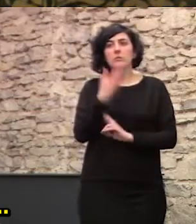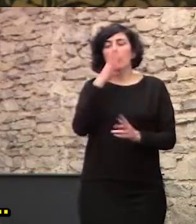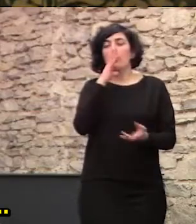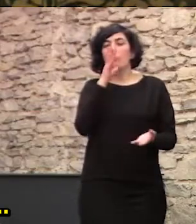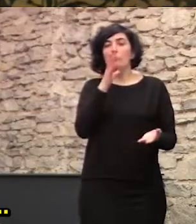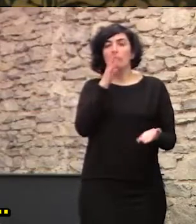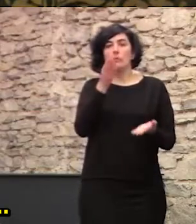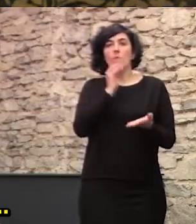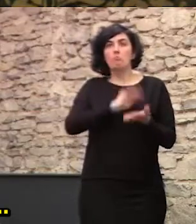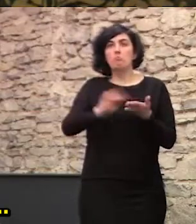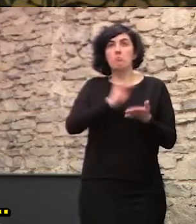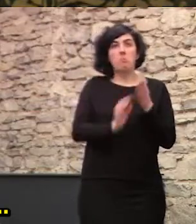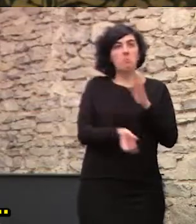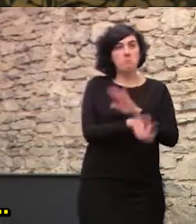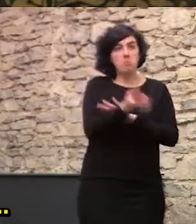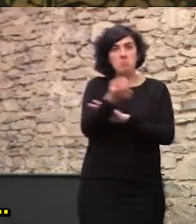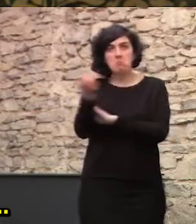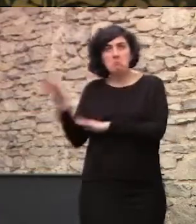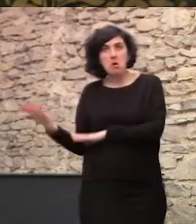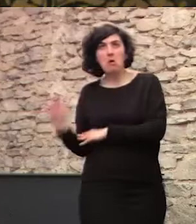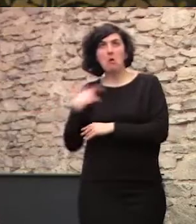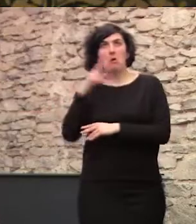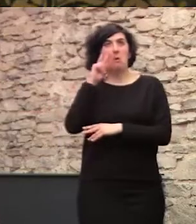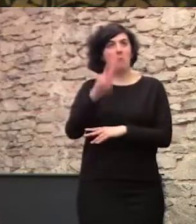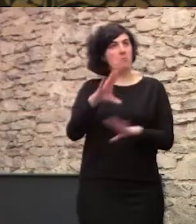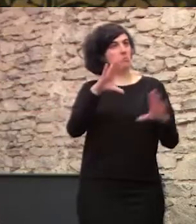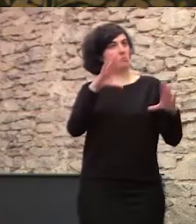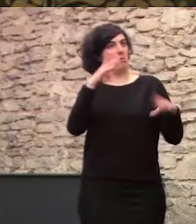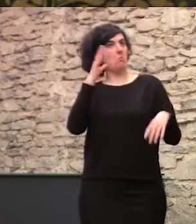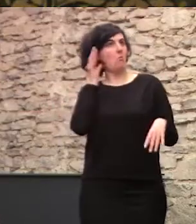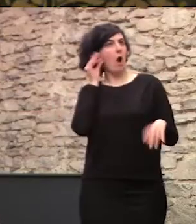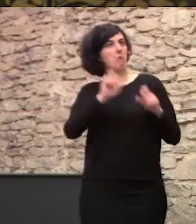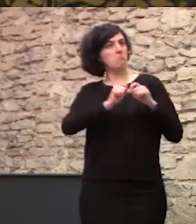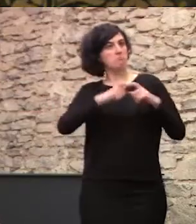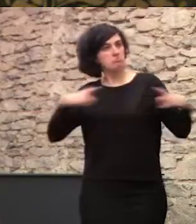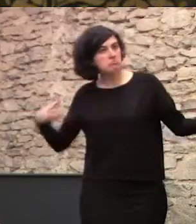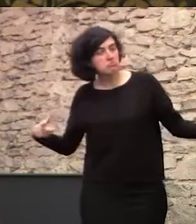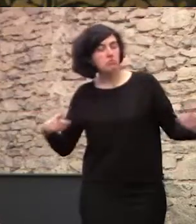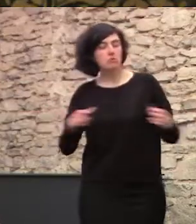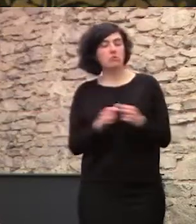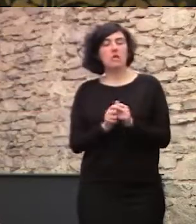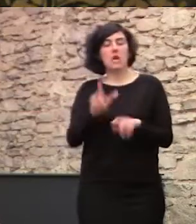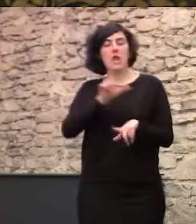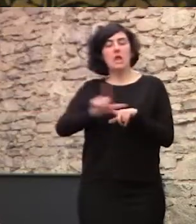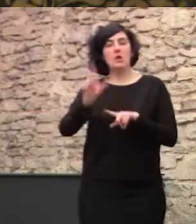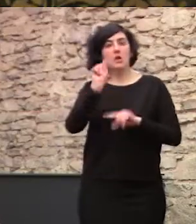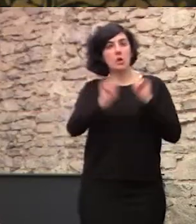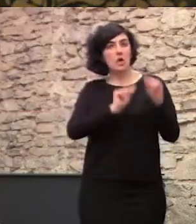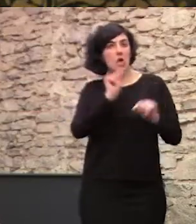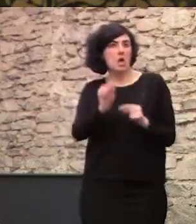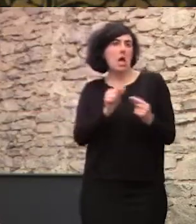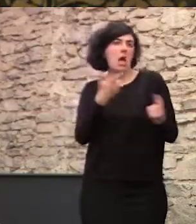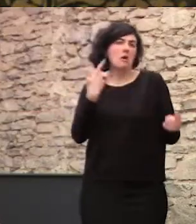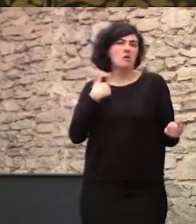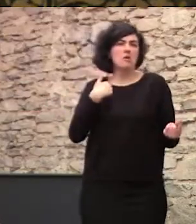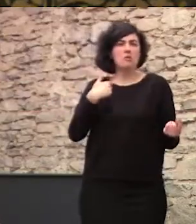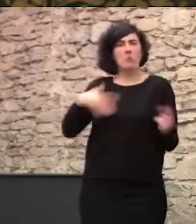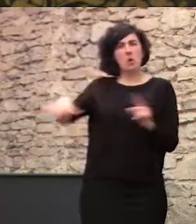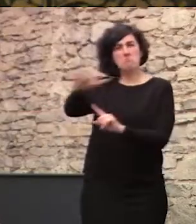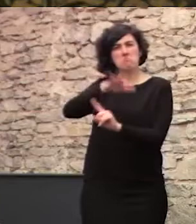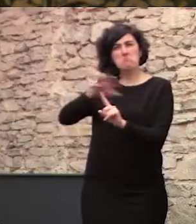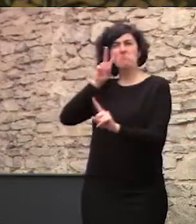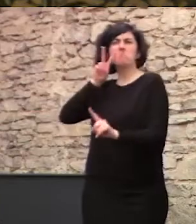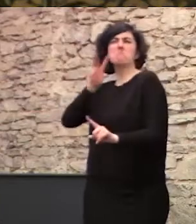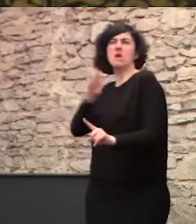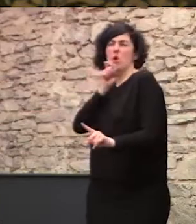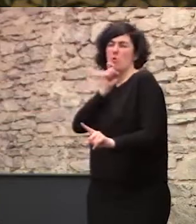sortzen ari dira estilo diferenteak emakumeak indarra hondikin gainera, nola ikusten duzuzuk literatur kritika nahi dituz arenez, entorno hori,